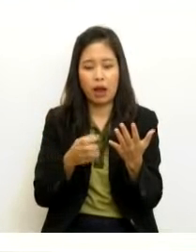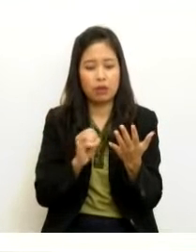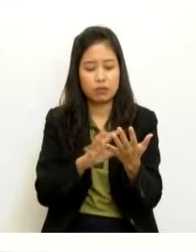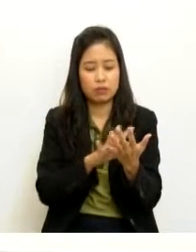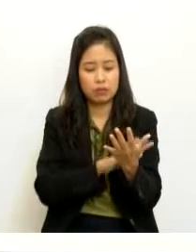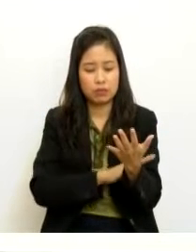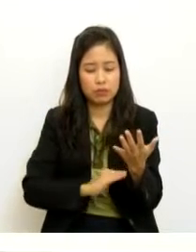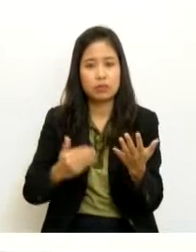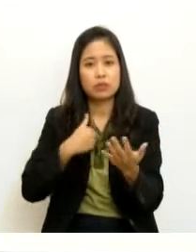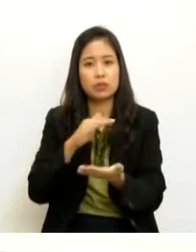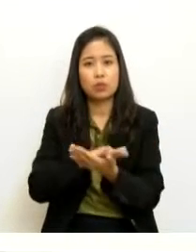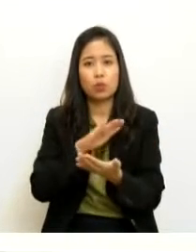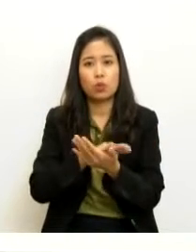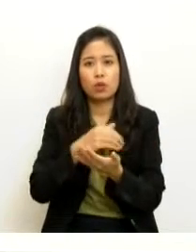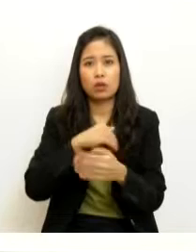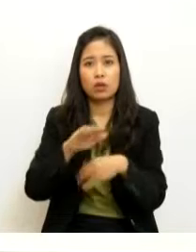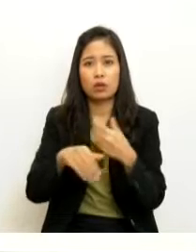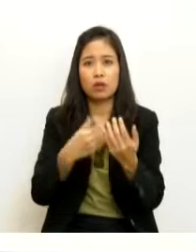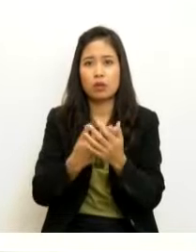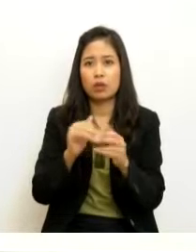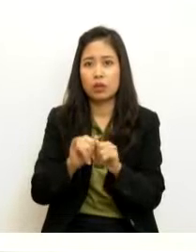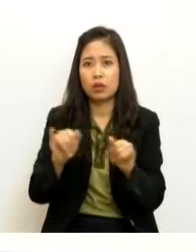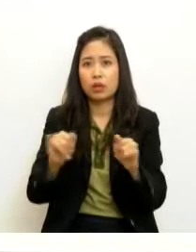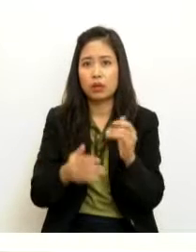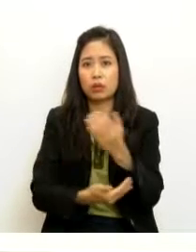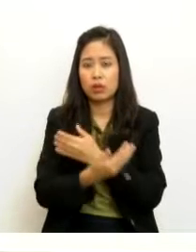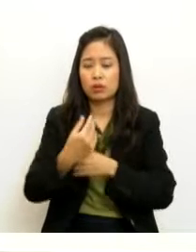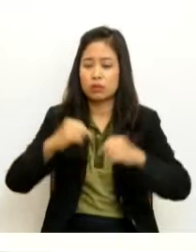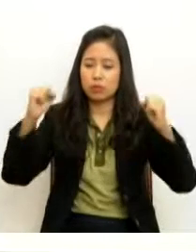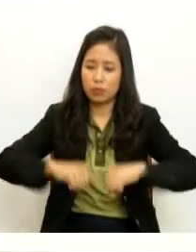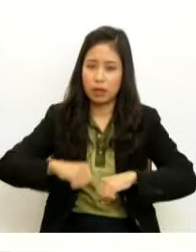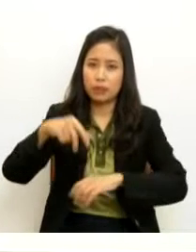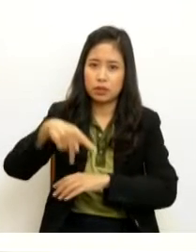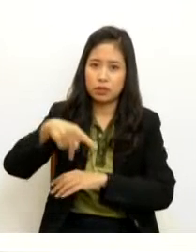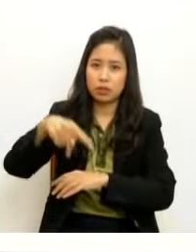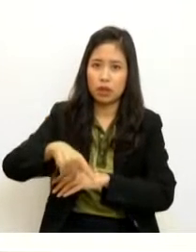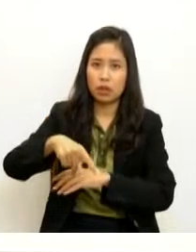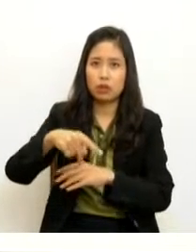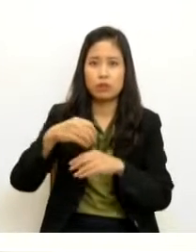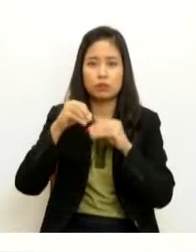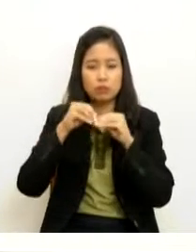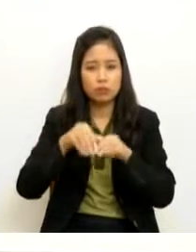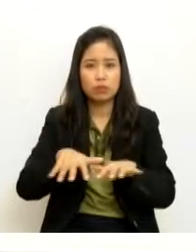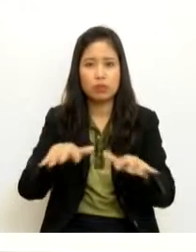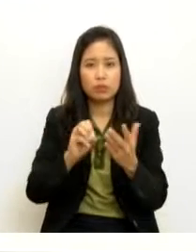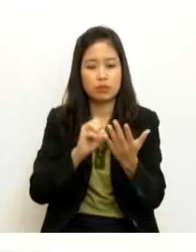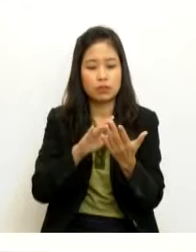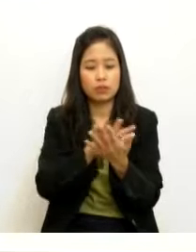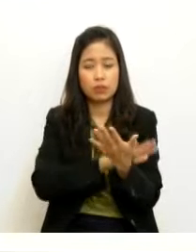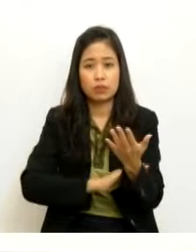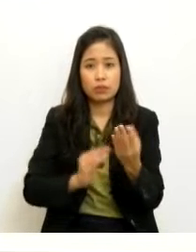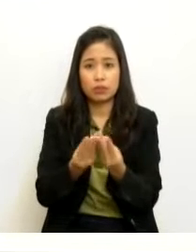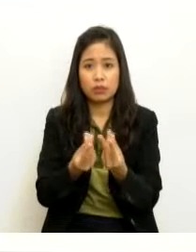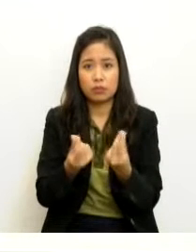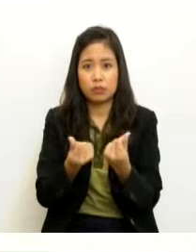ามีโรงเรียนสำหรับผู้ด้อยโอกาสผู้มีความสามารถพิเศษกระจายอยู่ในพื้นที่ครอบ